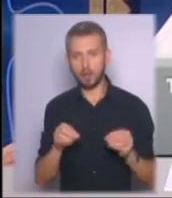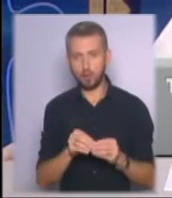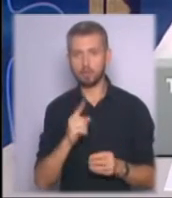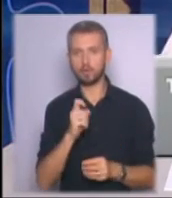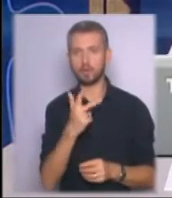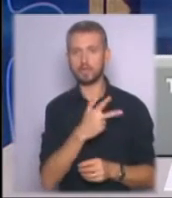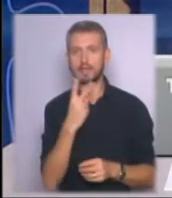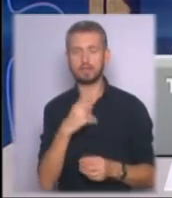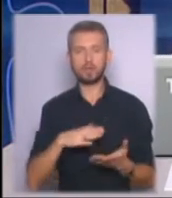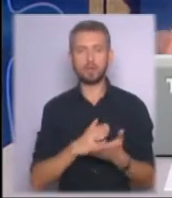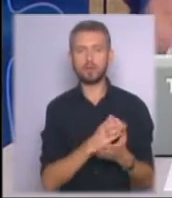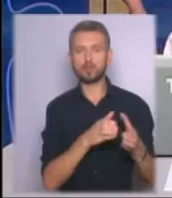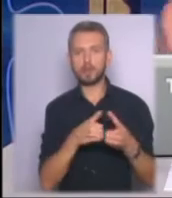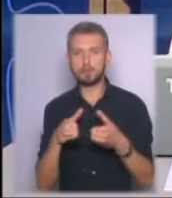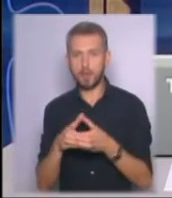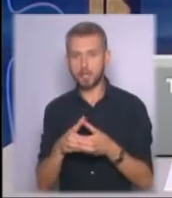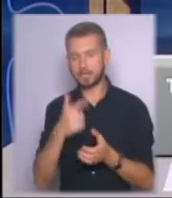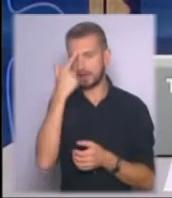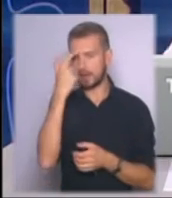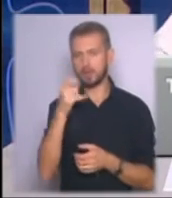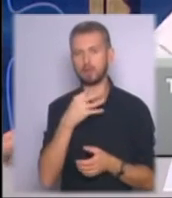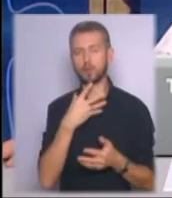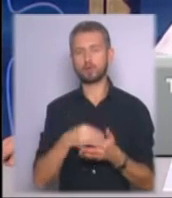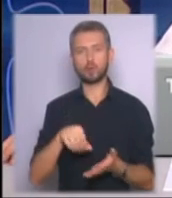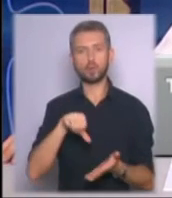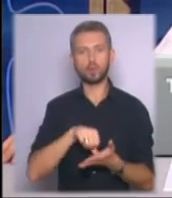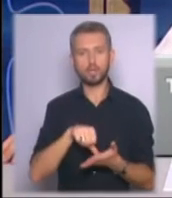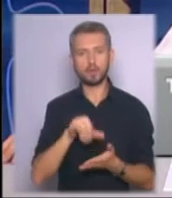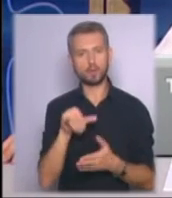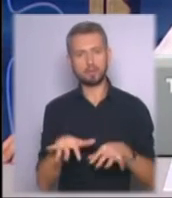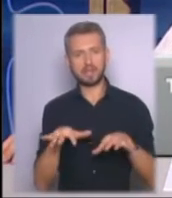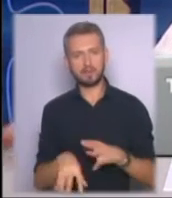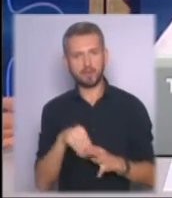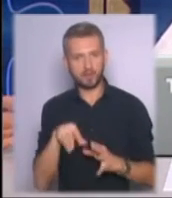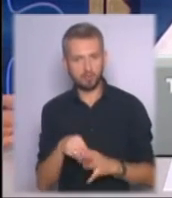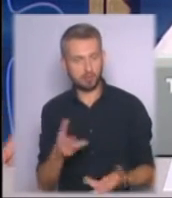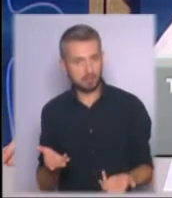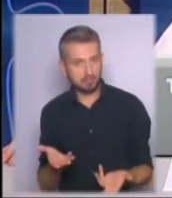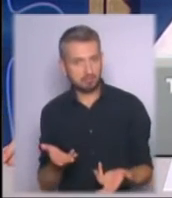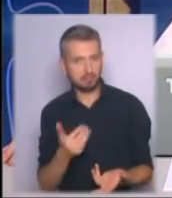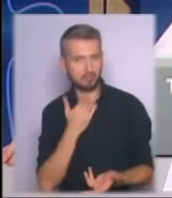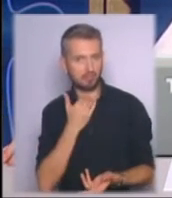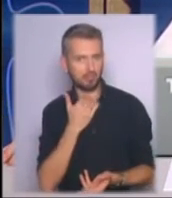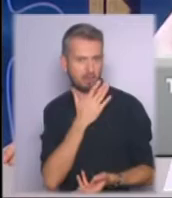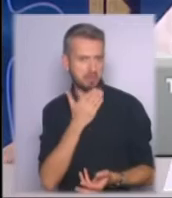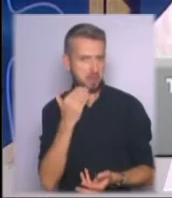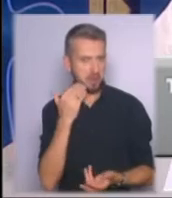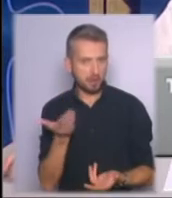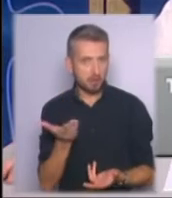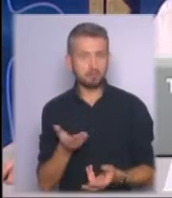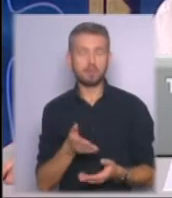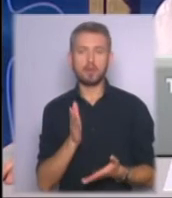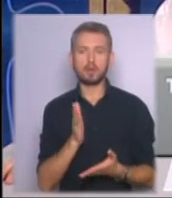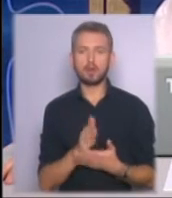132 політичних партії заявили про свою участь у місцевих виборах. Чи не забагато? Є про що поговорити.